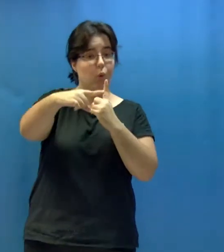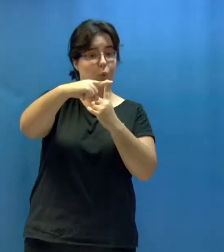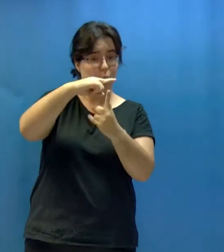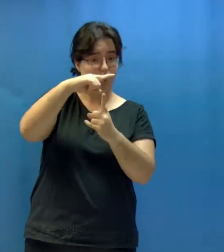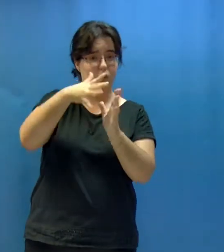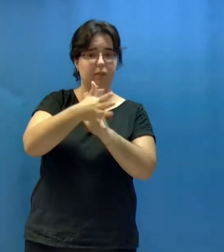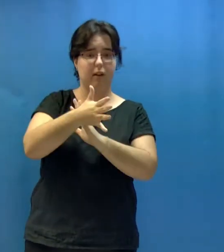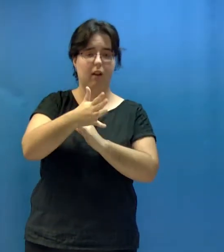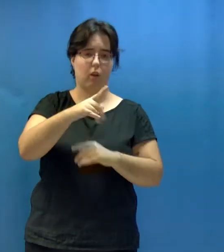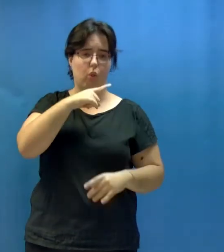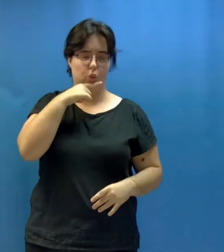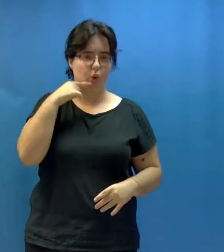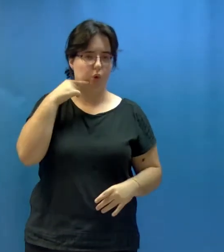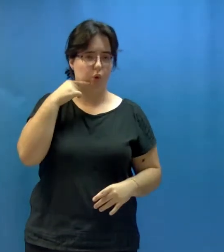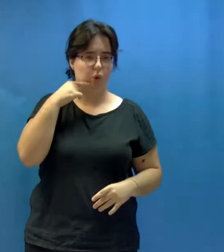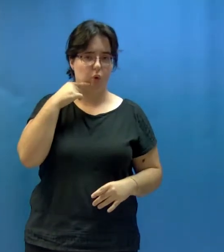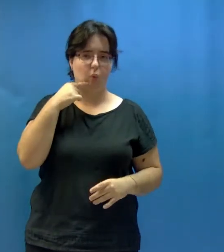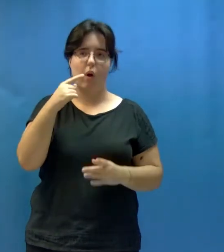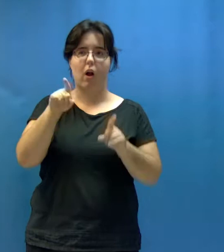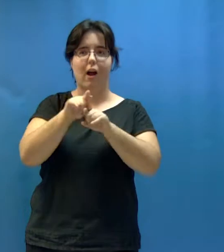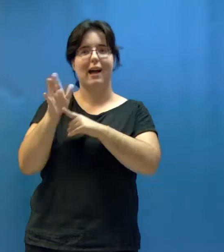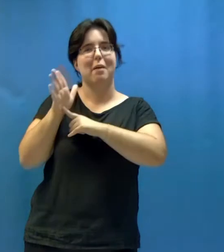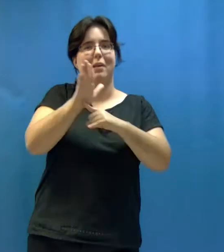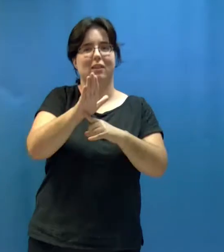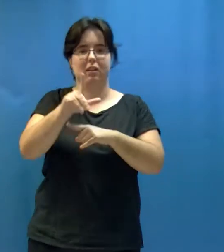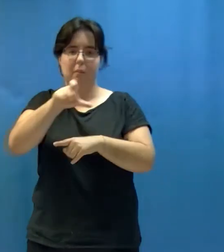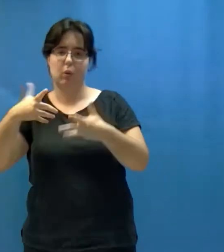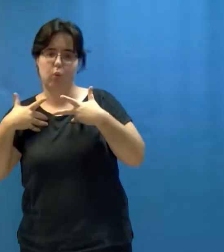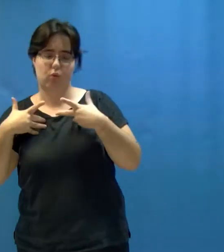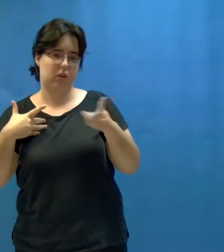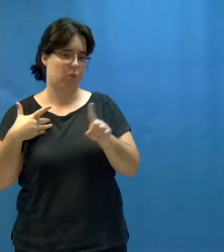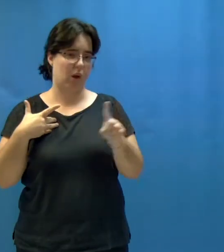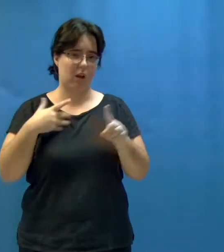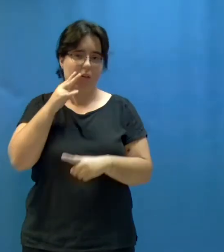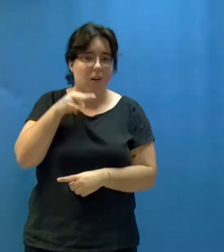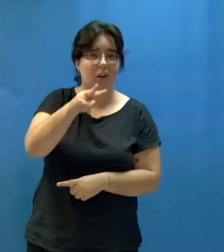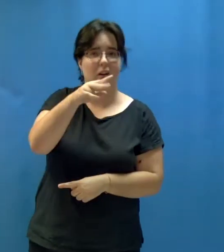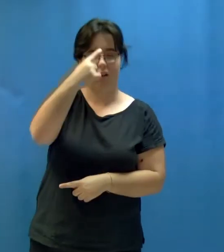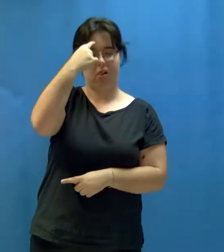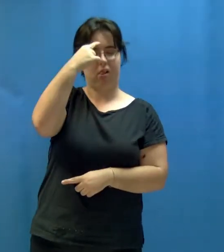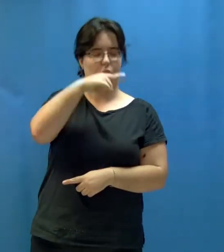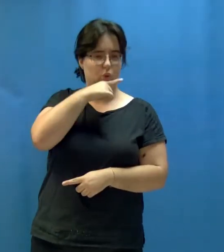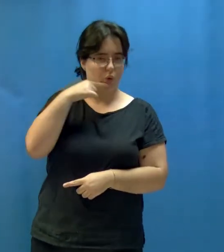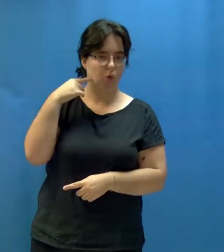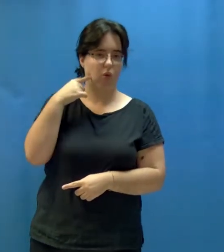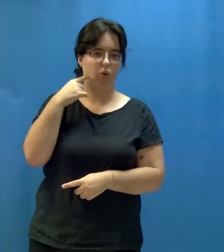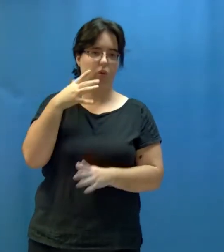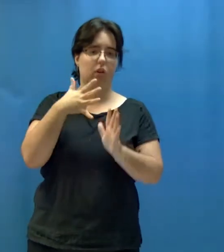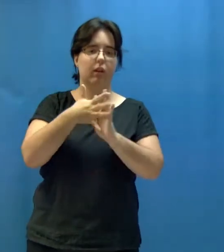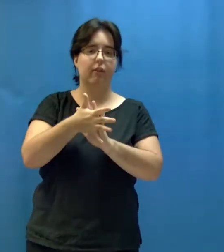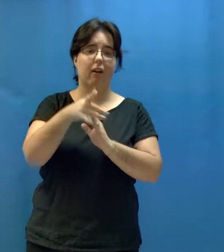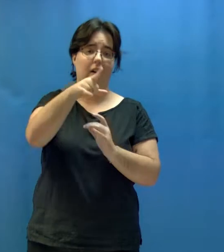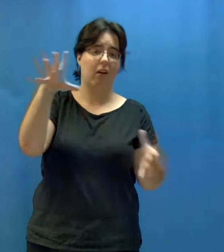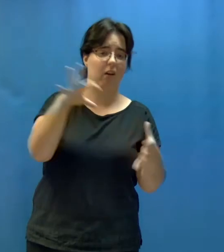a cap víctima de cap violència. Dubte que una creu com la del Ribalta o qualsevol altra creu erigida per enaltir el franquisme tinga res a veure amb el